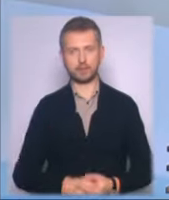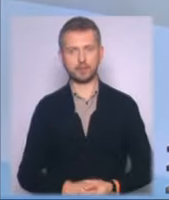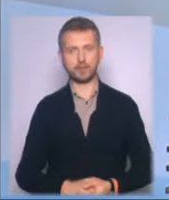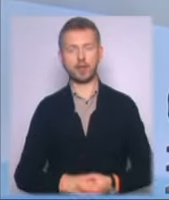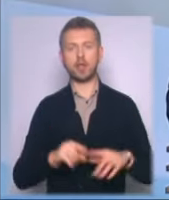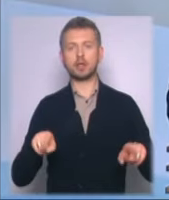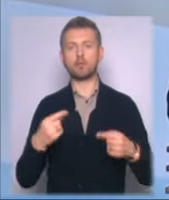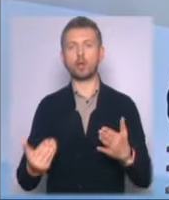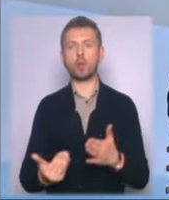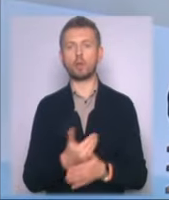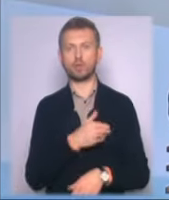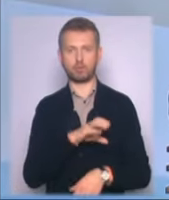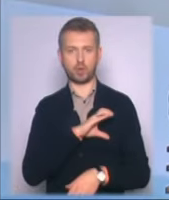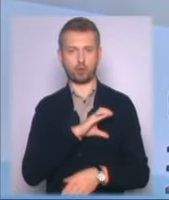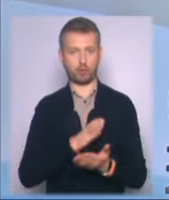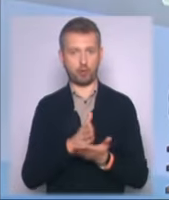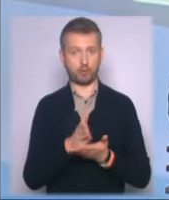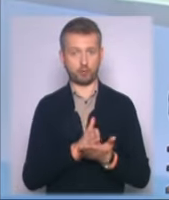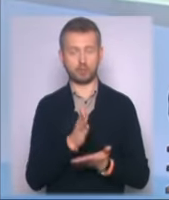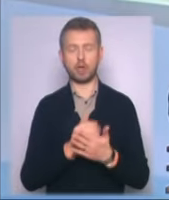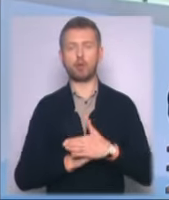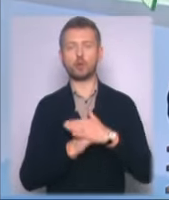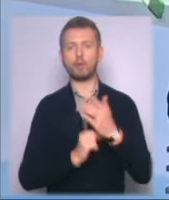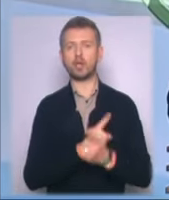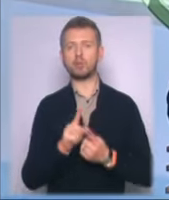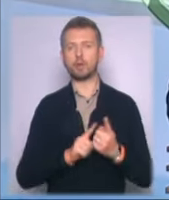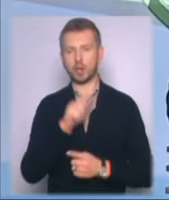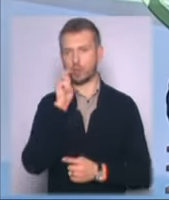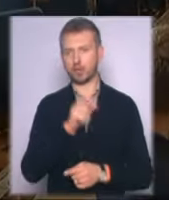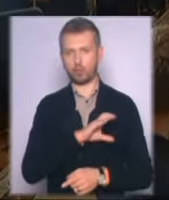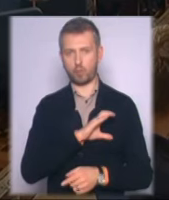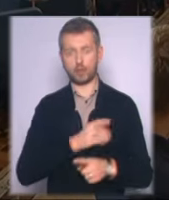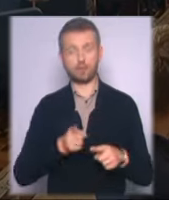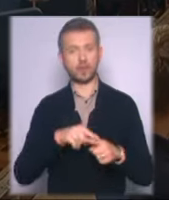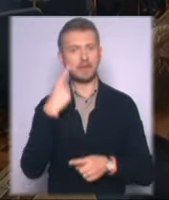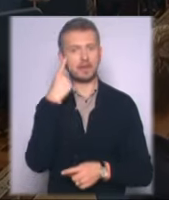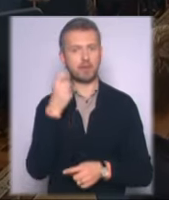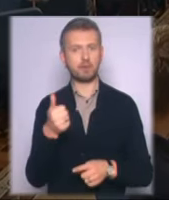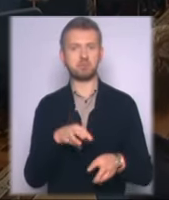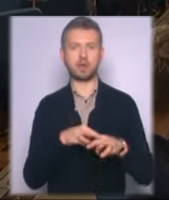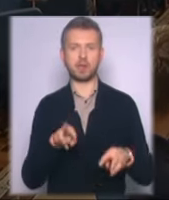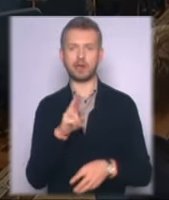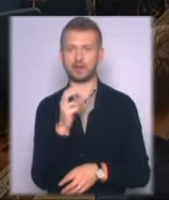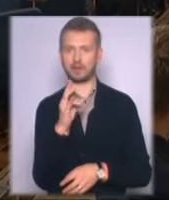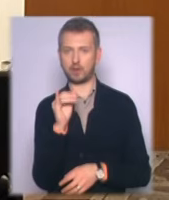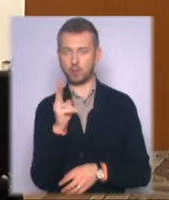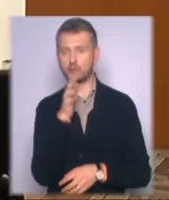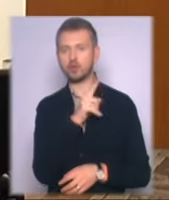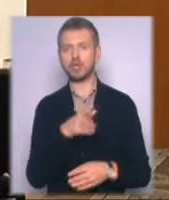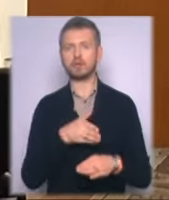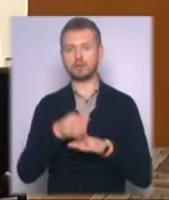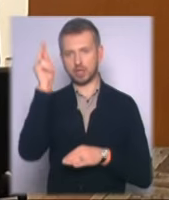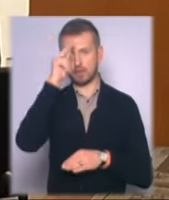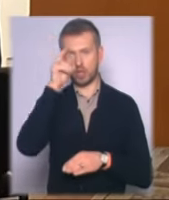Створення нової патрульної служби є основою реформування української поліції. Про це заявив прем'єр Арсеній Яценюк під час відвідання